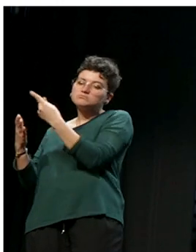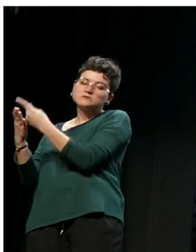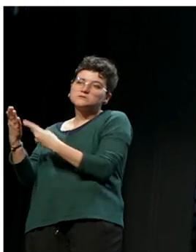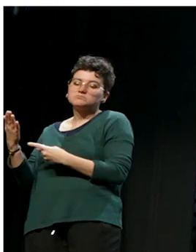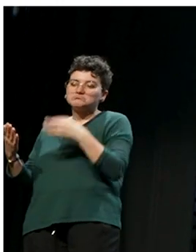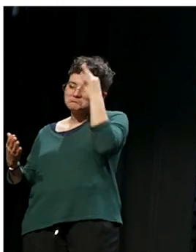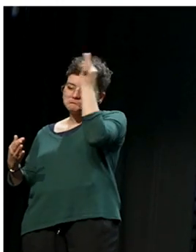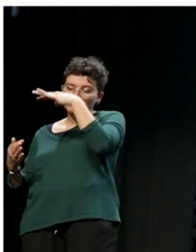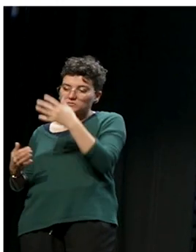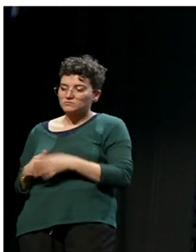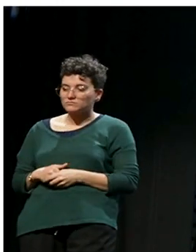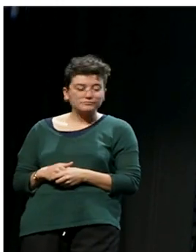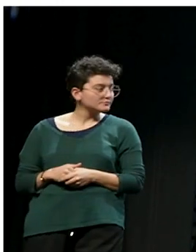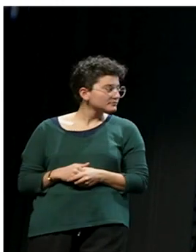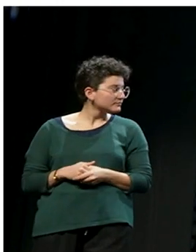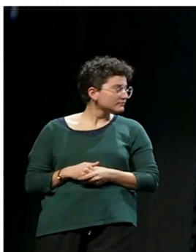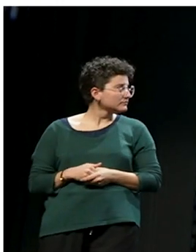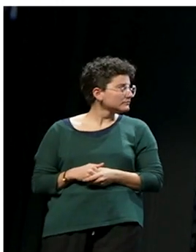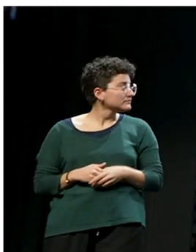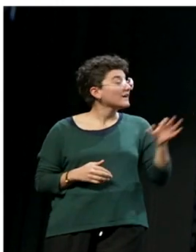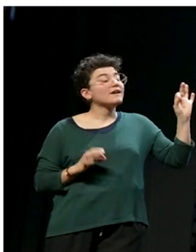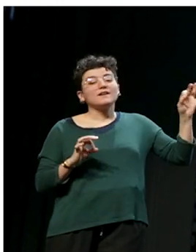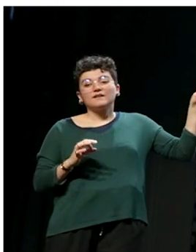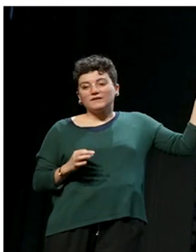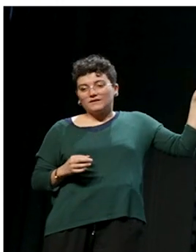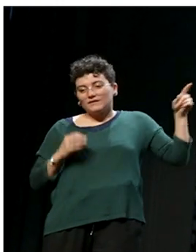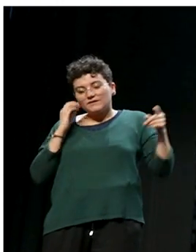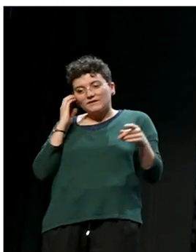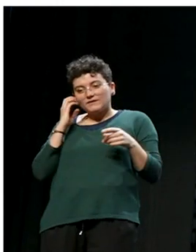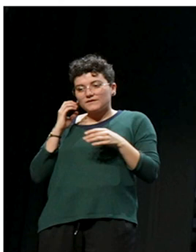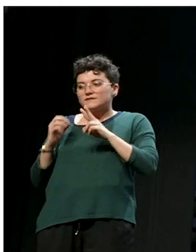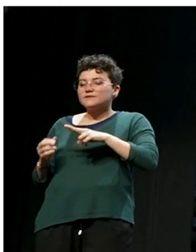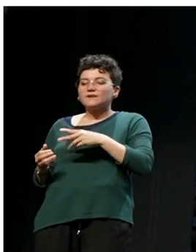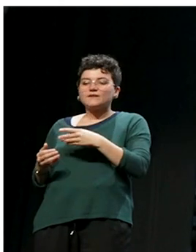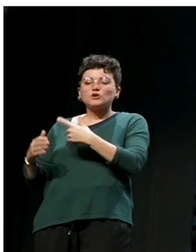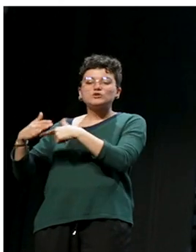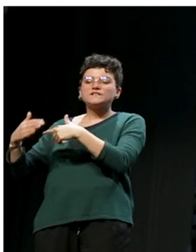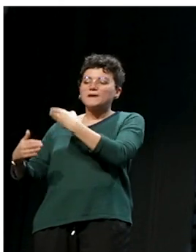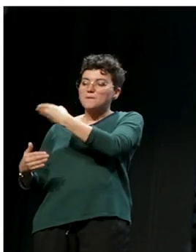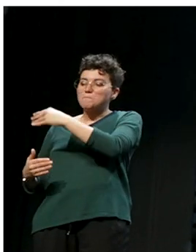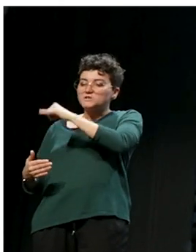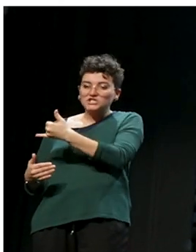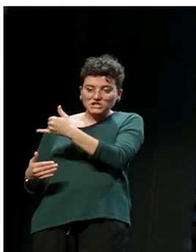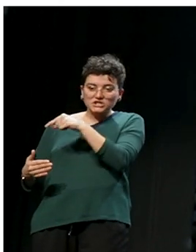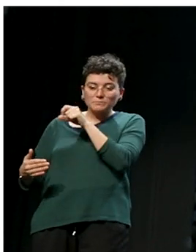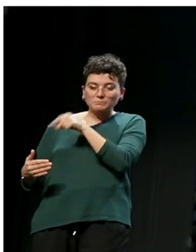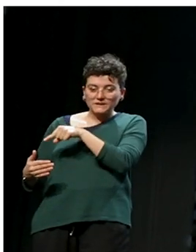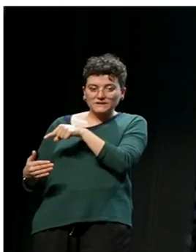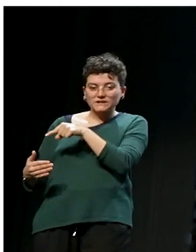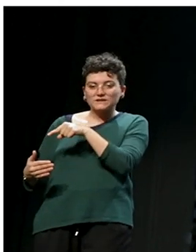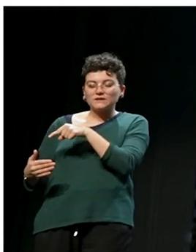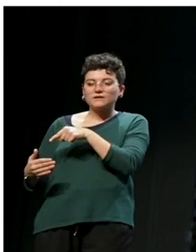en résumé, il y a Midjourney qui est très très fort pour les illustrations, parce que justement, il a aspiré des milliards d'images d'illustrateurs. Il y a DALL-E, qui est donc ceux